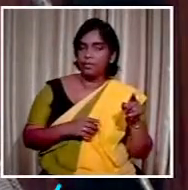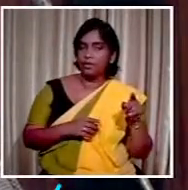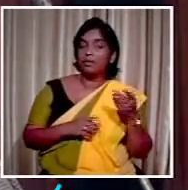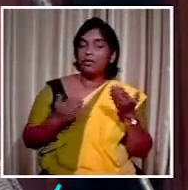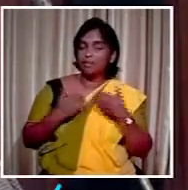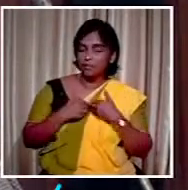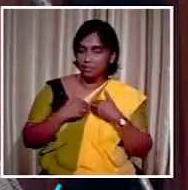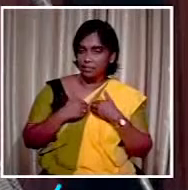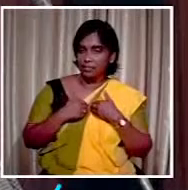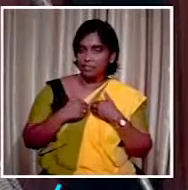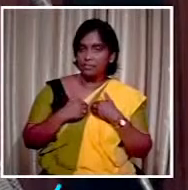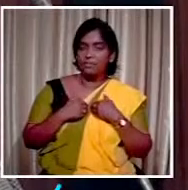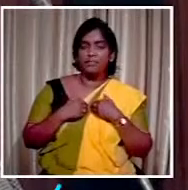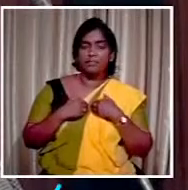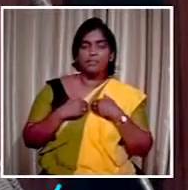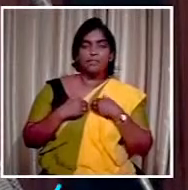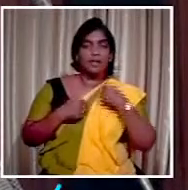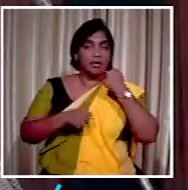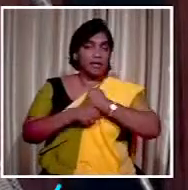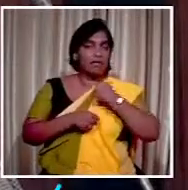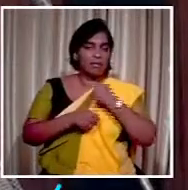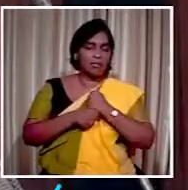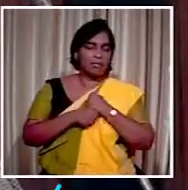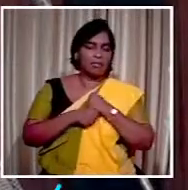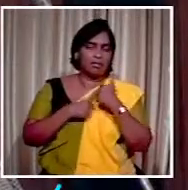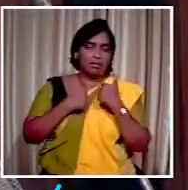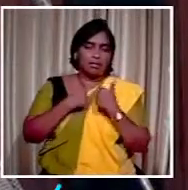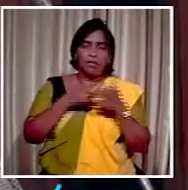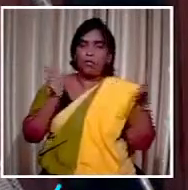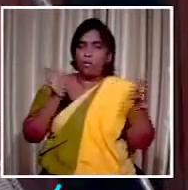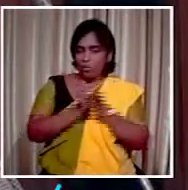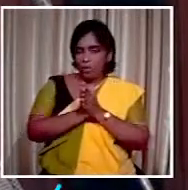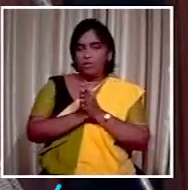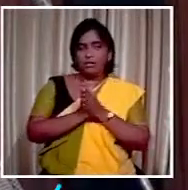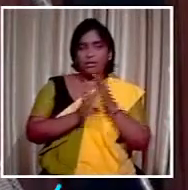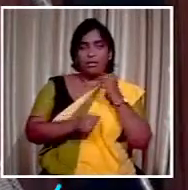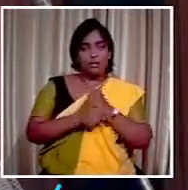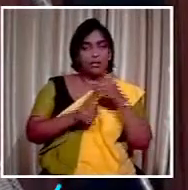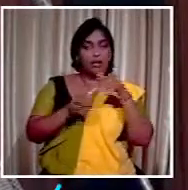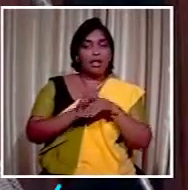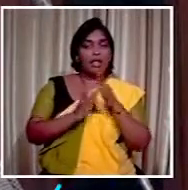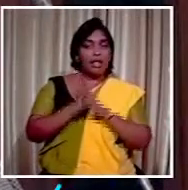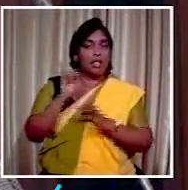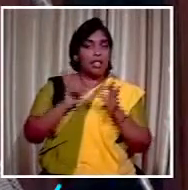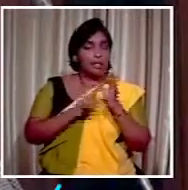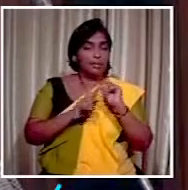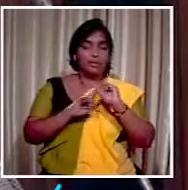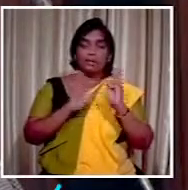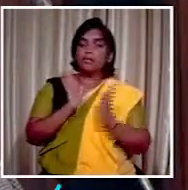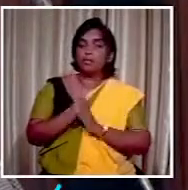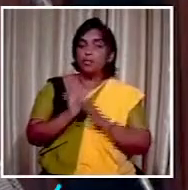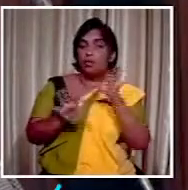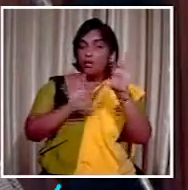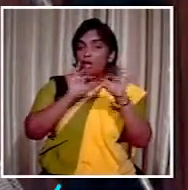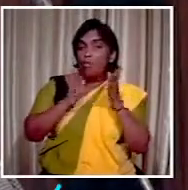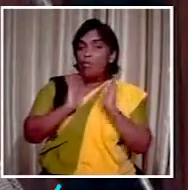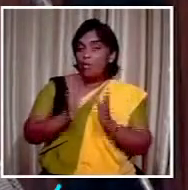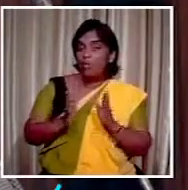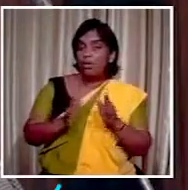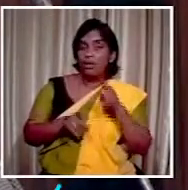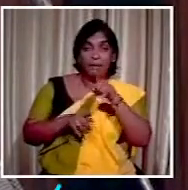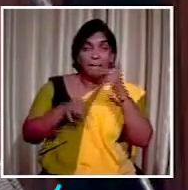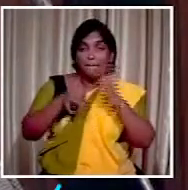අපිට අන්තර්වාර ආණ්ඩුවක් හදන්න ඕන. අන්තර්වාර ආණ්ඩුවේ ඇමතිගම් ගන්න අගමැතිගම් ගන්න කවුද කියලා ඒක